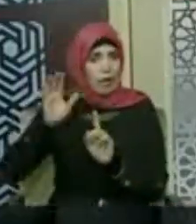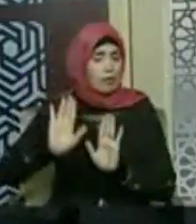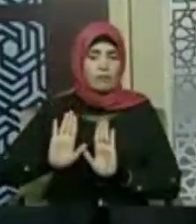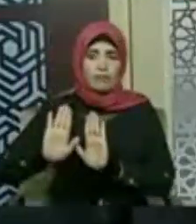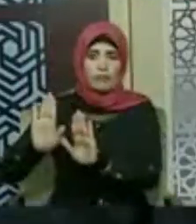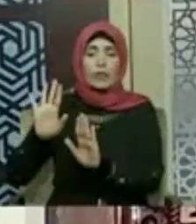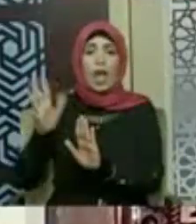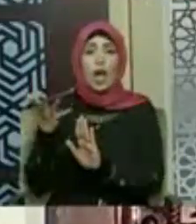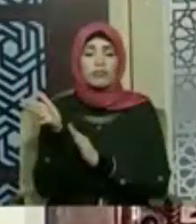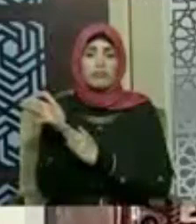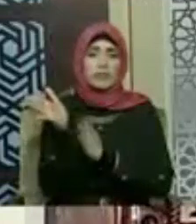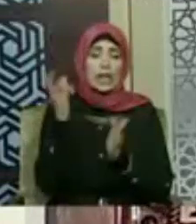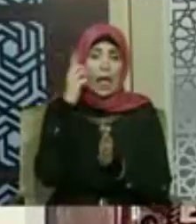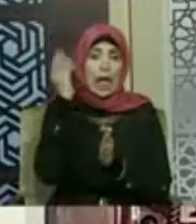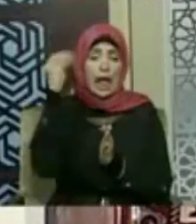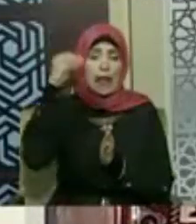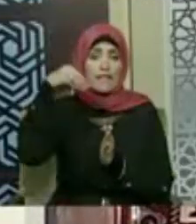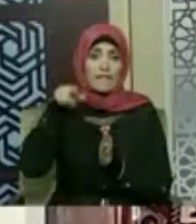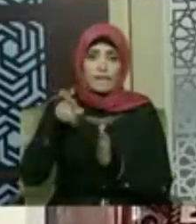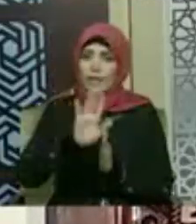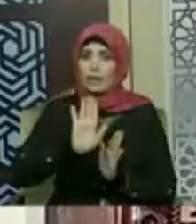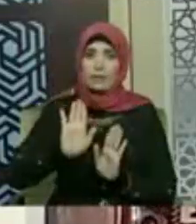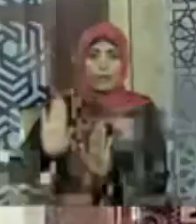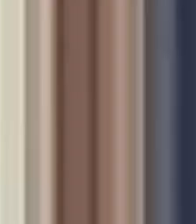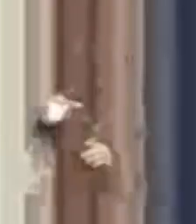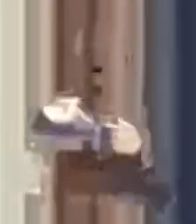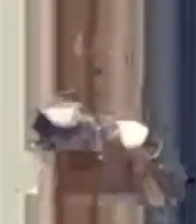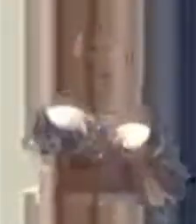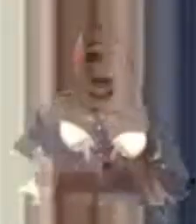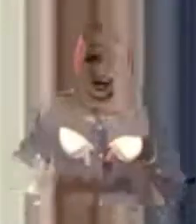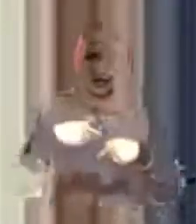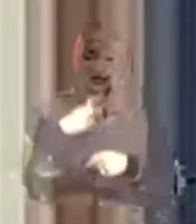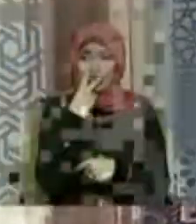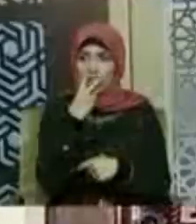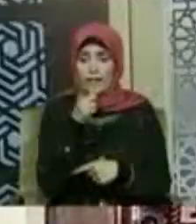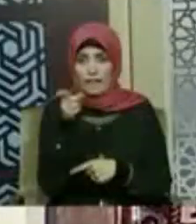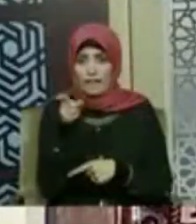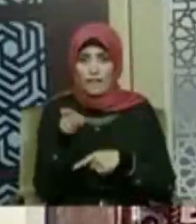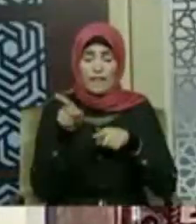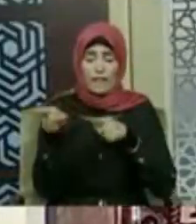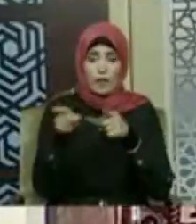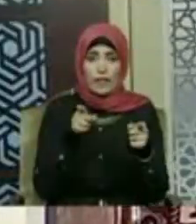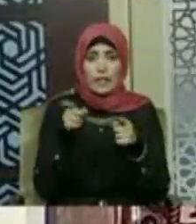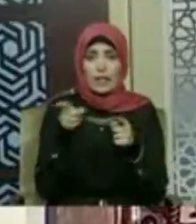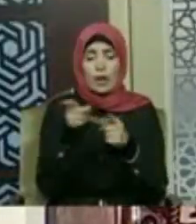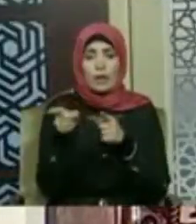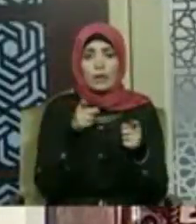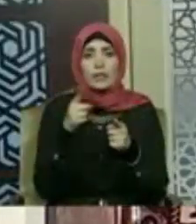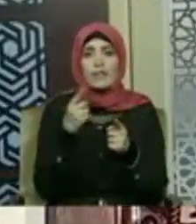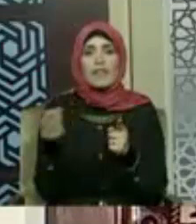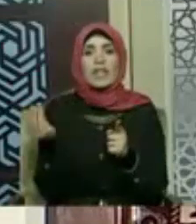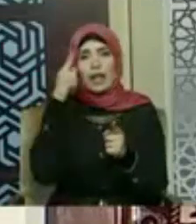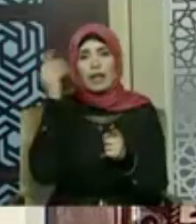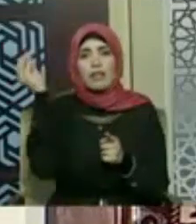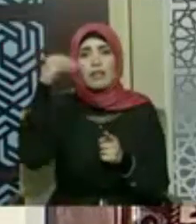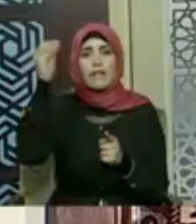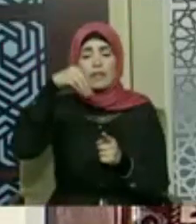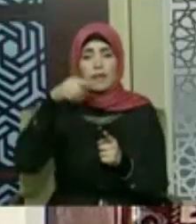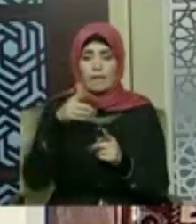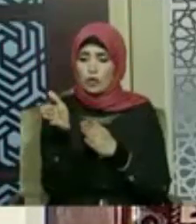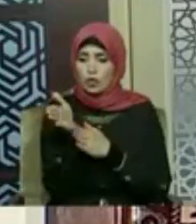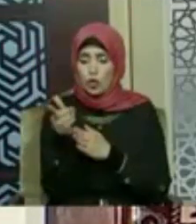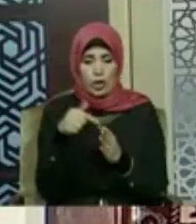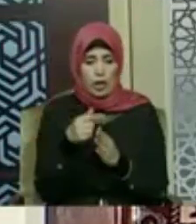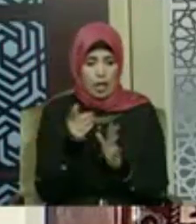وتحريف الغالين. فنحن ما بين مبطل منتحل يضيف إلى سنة رسول